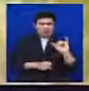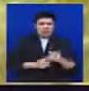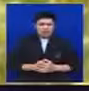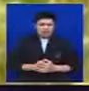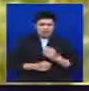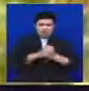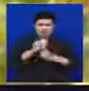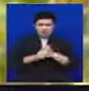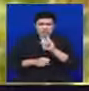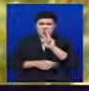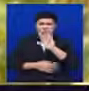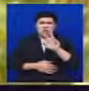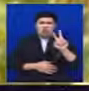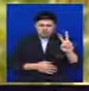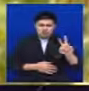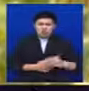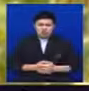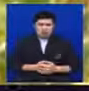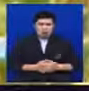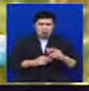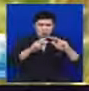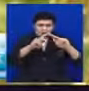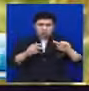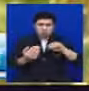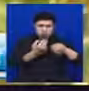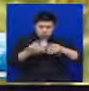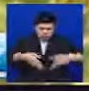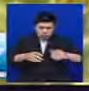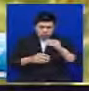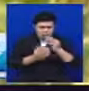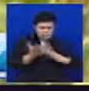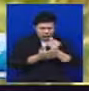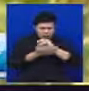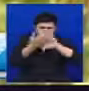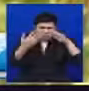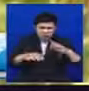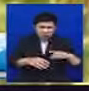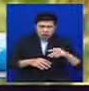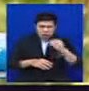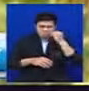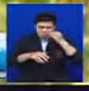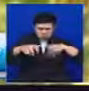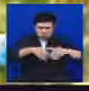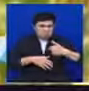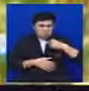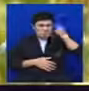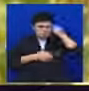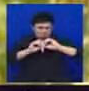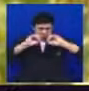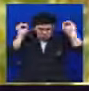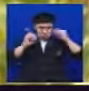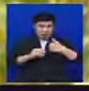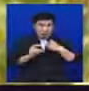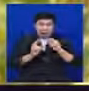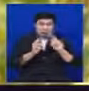พ.ศ. 52กรมทางหลวงบอกผ่าน EIA มาเรียบร้อยชาวบ้านตำบลนนแปลกไม่รู้เรื่องเลยแล้วโดยเฉพาะผม